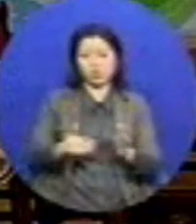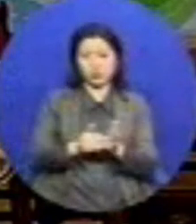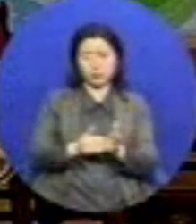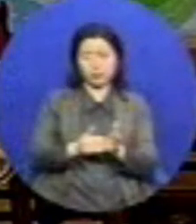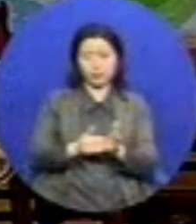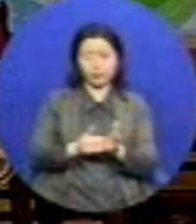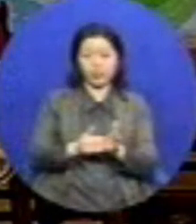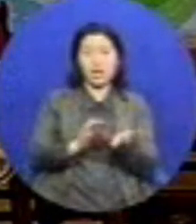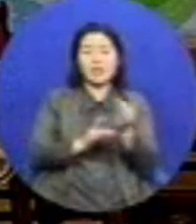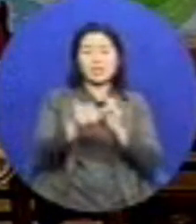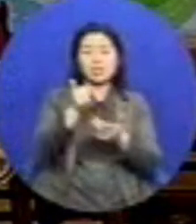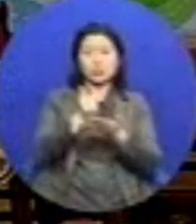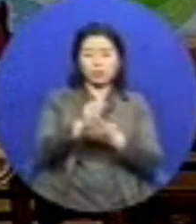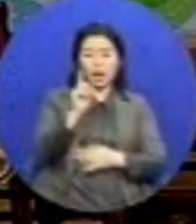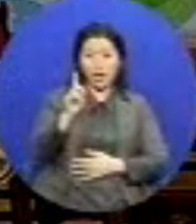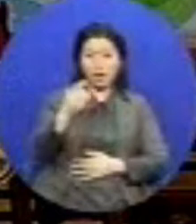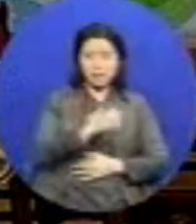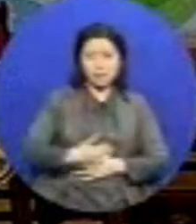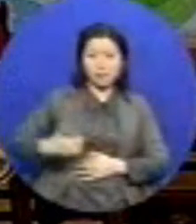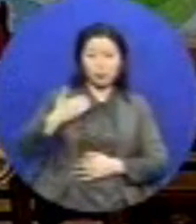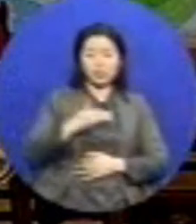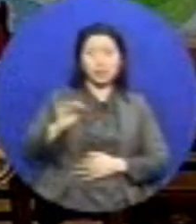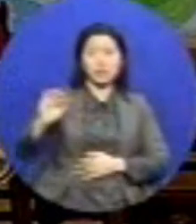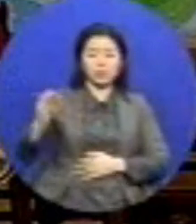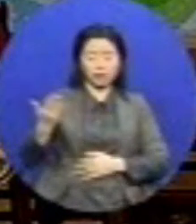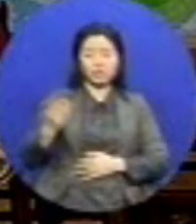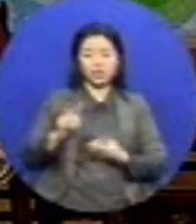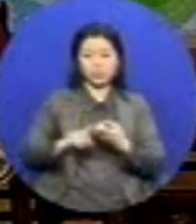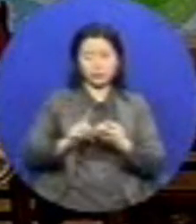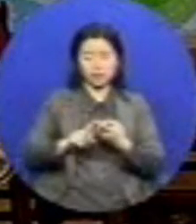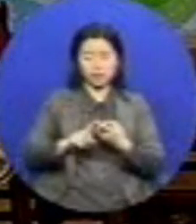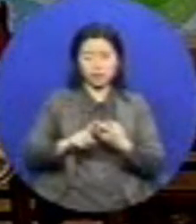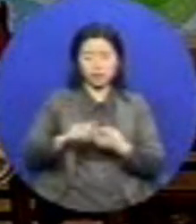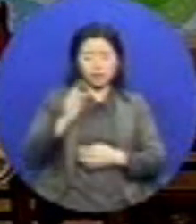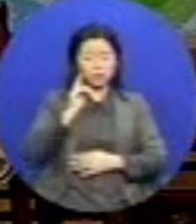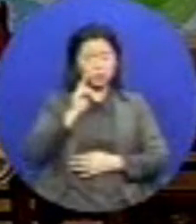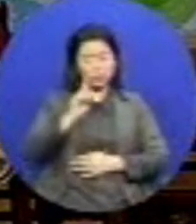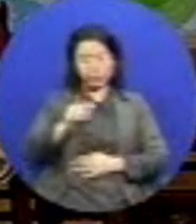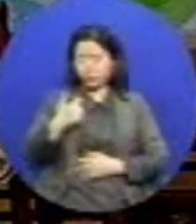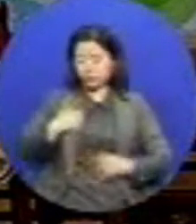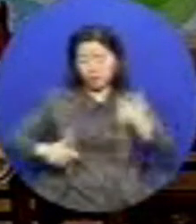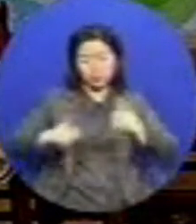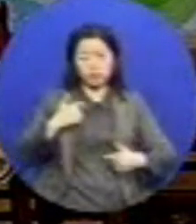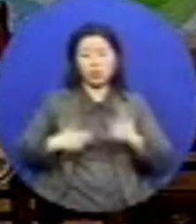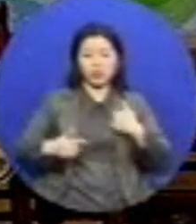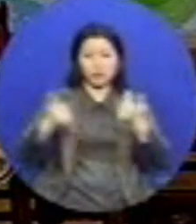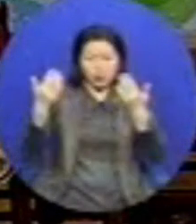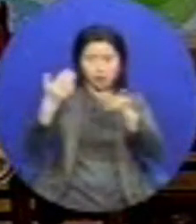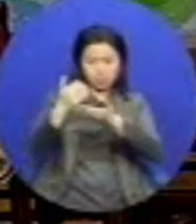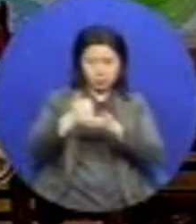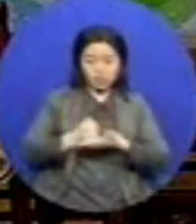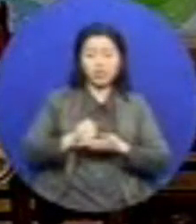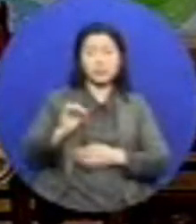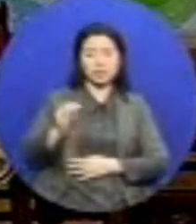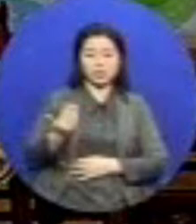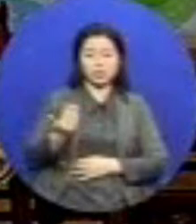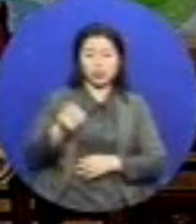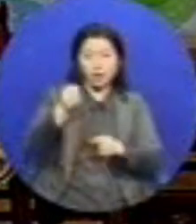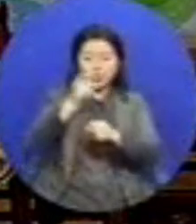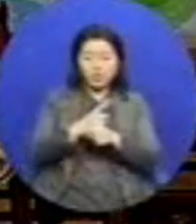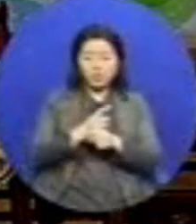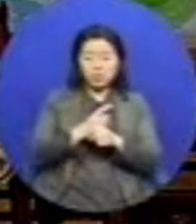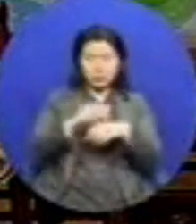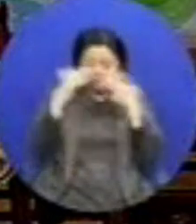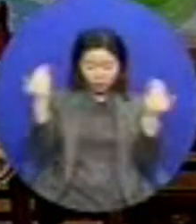한 몸이 되었다는 것을 너무나 기쁨으로 받아들였어요 이미 다 이루어진 이라니 너무